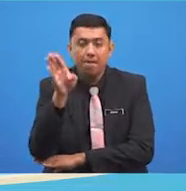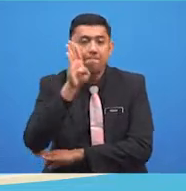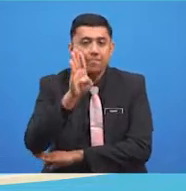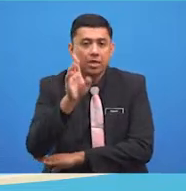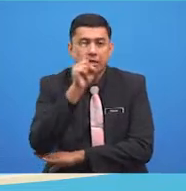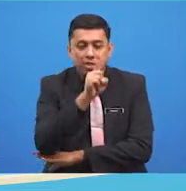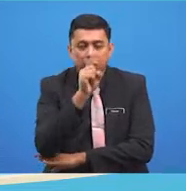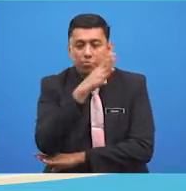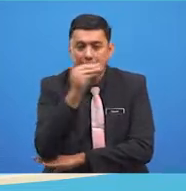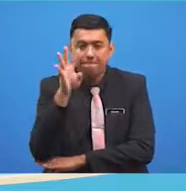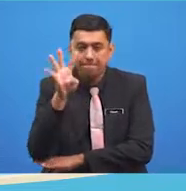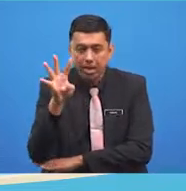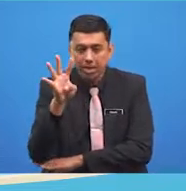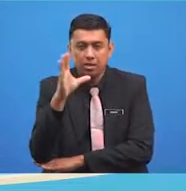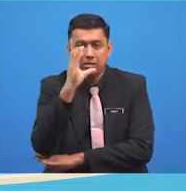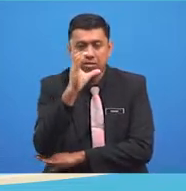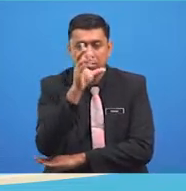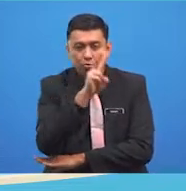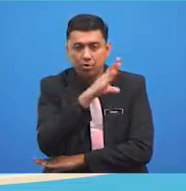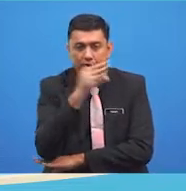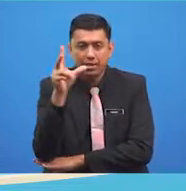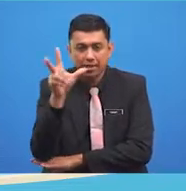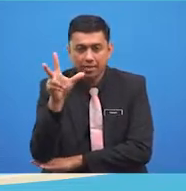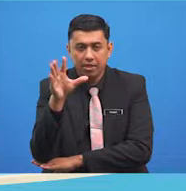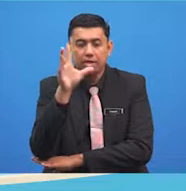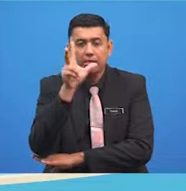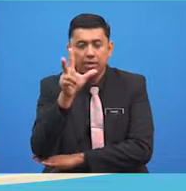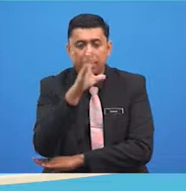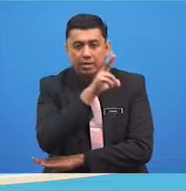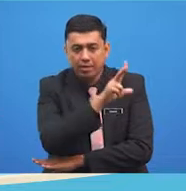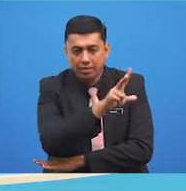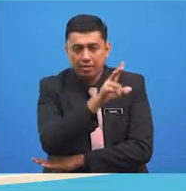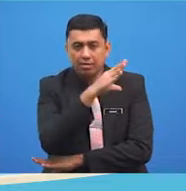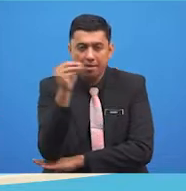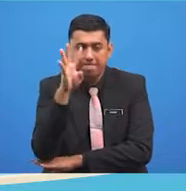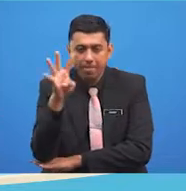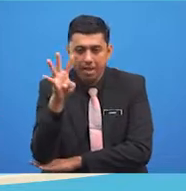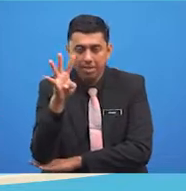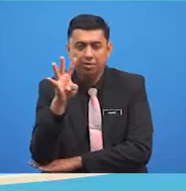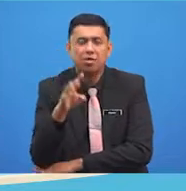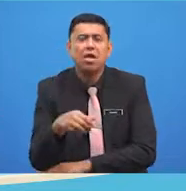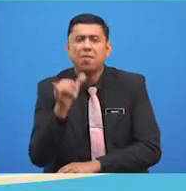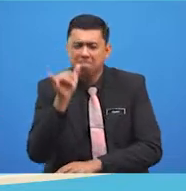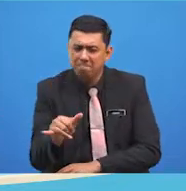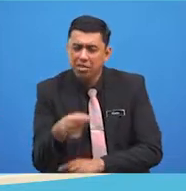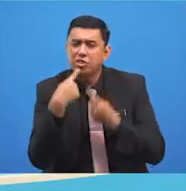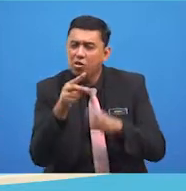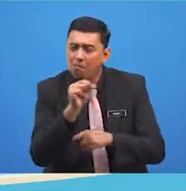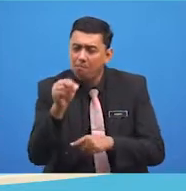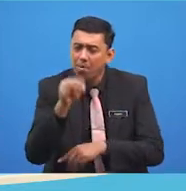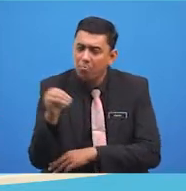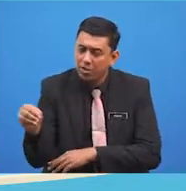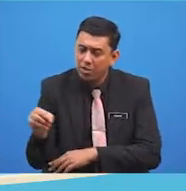B. 1 dan 4. C. 2 dan 3. D. 3 dan 4. Ya, bagus sekali jawapan